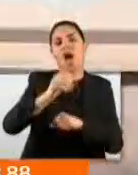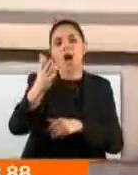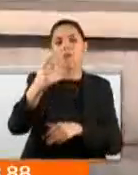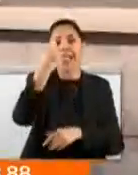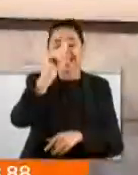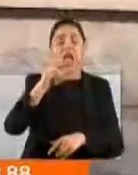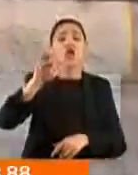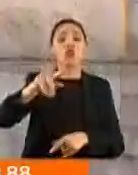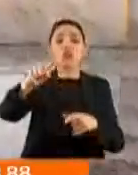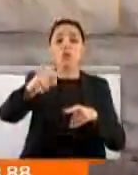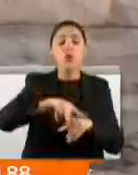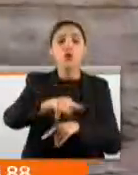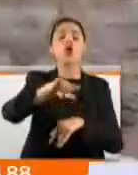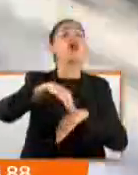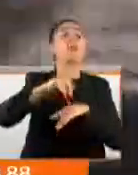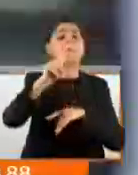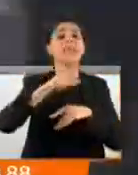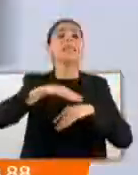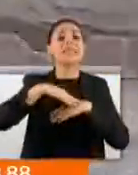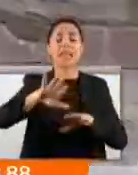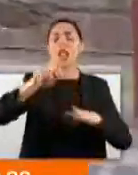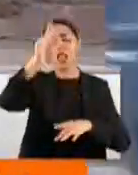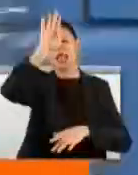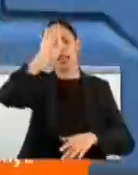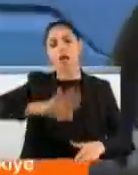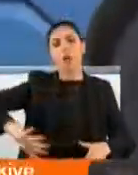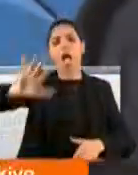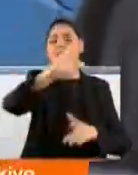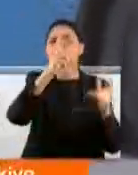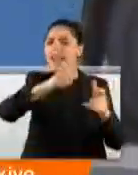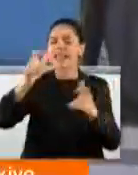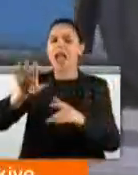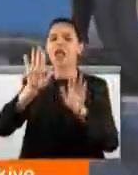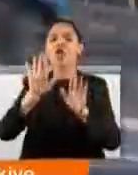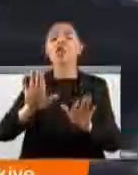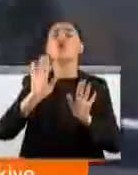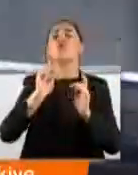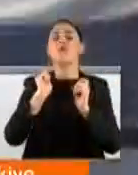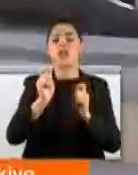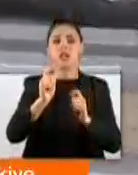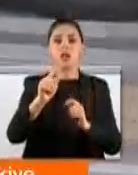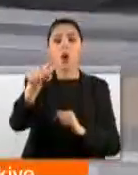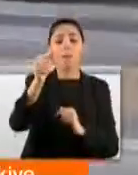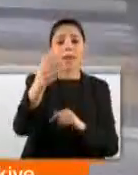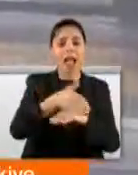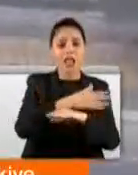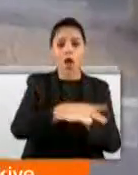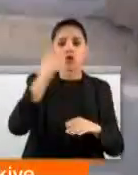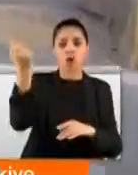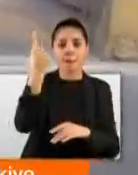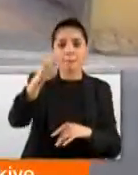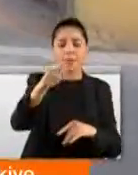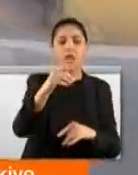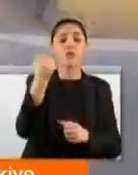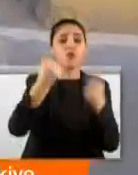yalnızca Tuzla'daki yaya geçidinde değil, İstanbul'un pek çok yaya geçidinde durmak neredeyse imkansız. Az önce minibüs sürücüsü